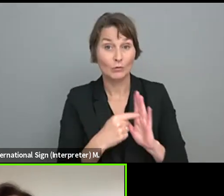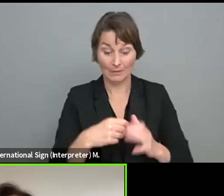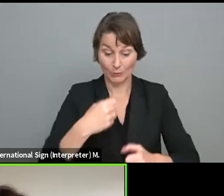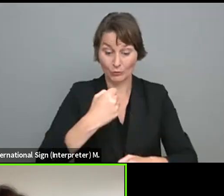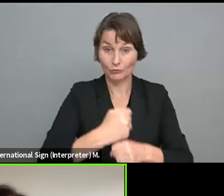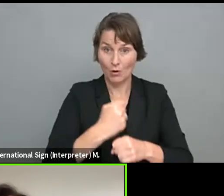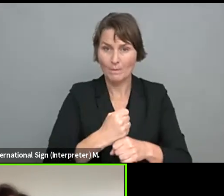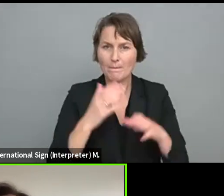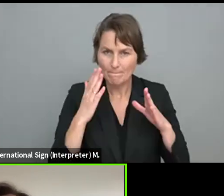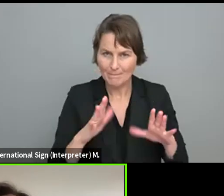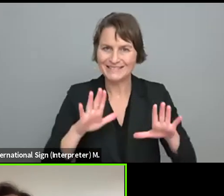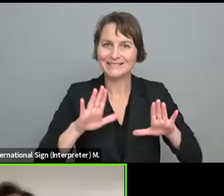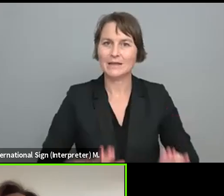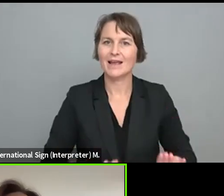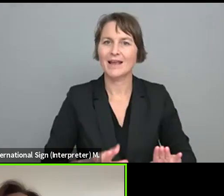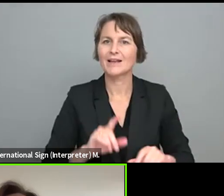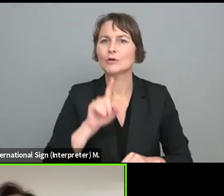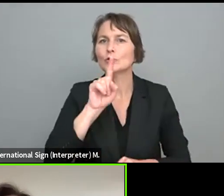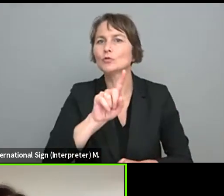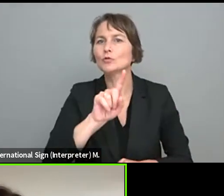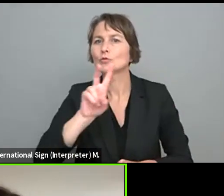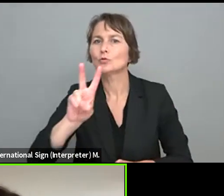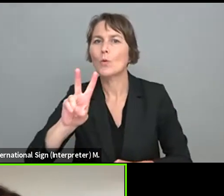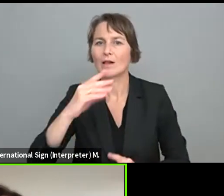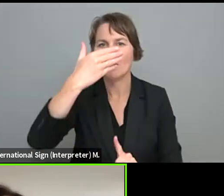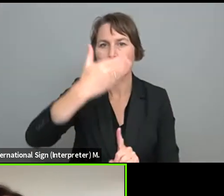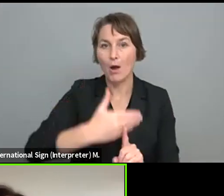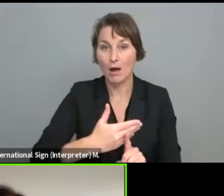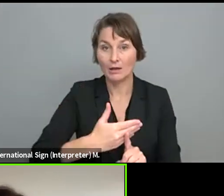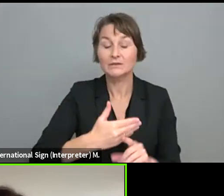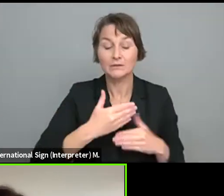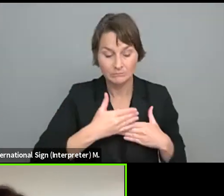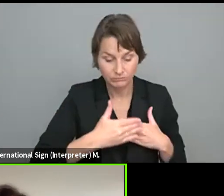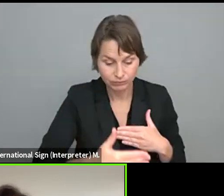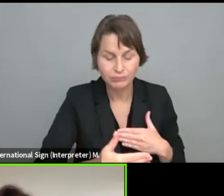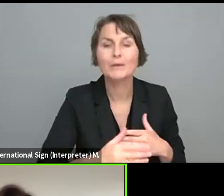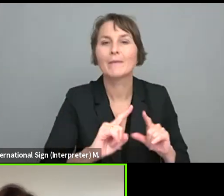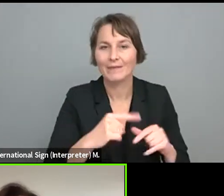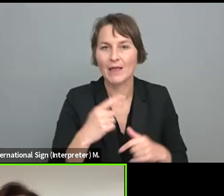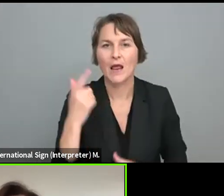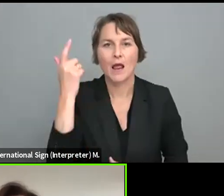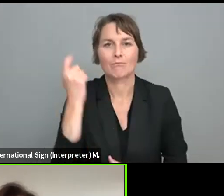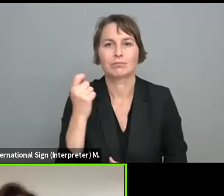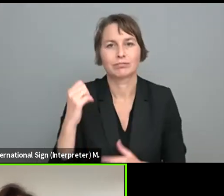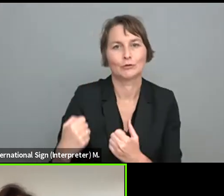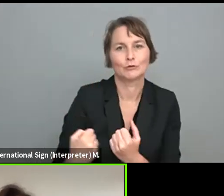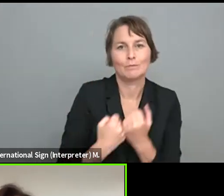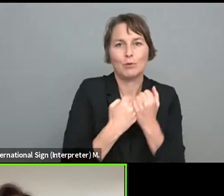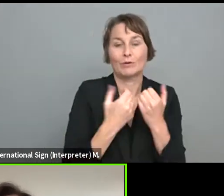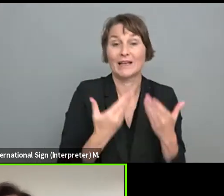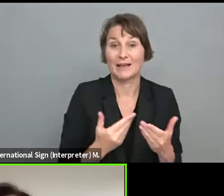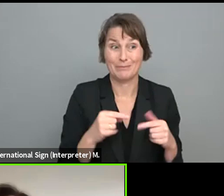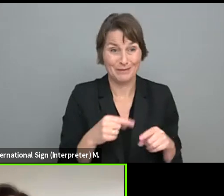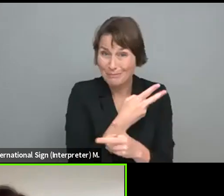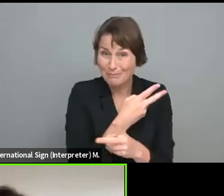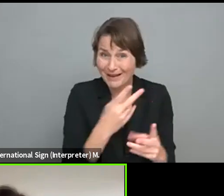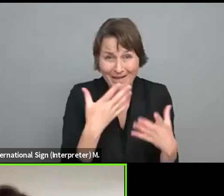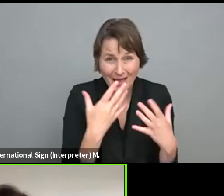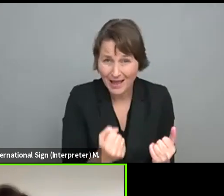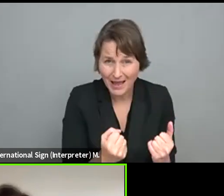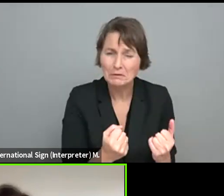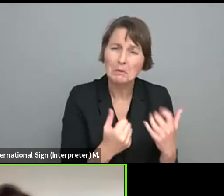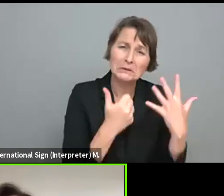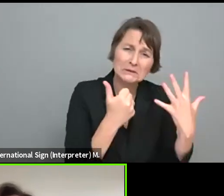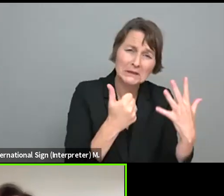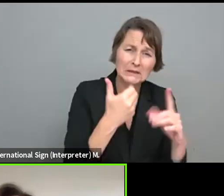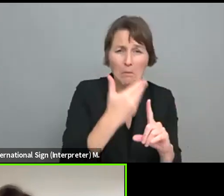confinement, une grande partie des Marocaines et des Marocains se sont trouvés dans une situation de désarroi total,